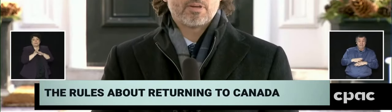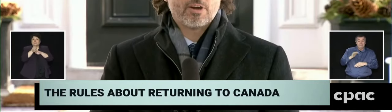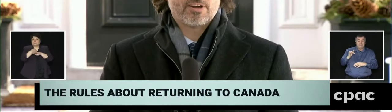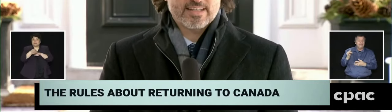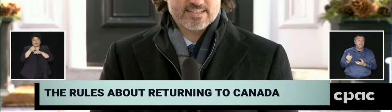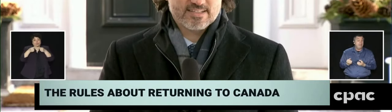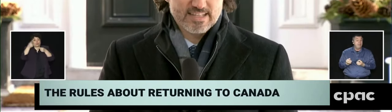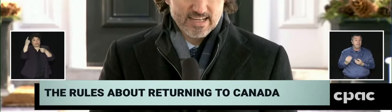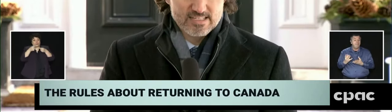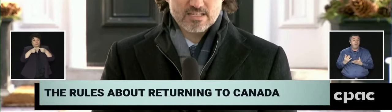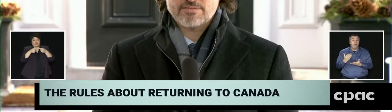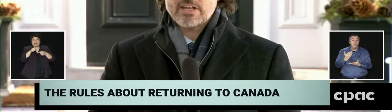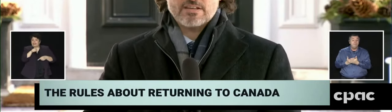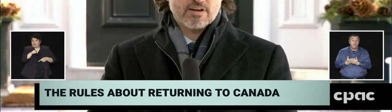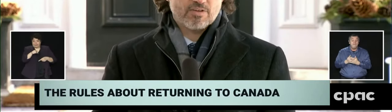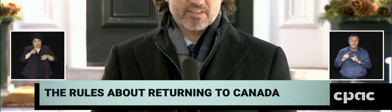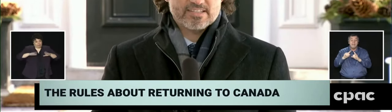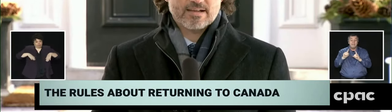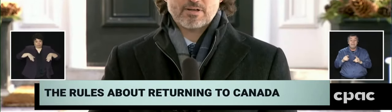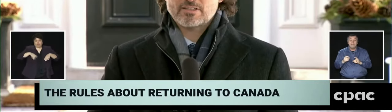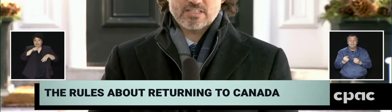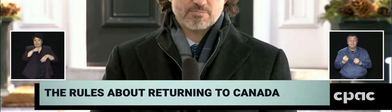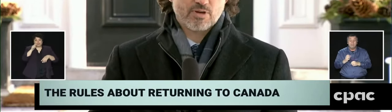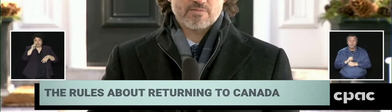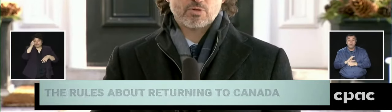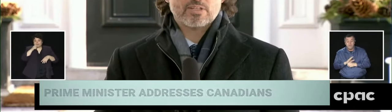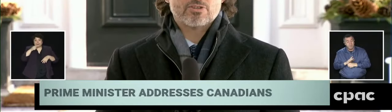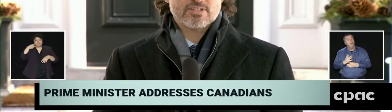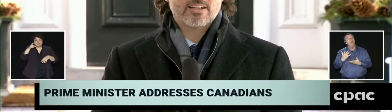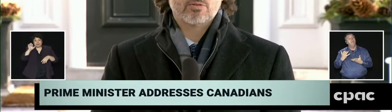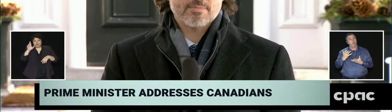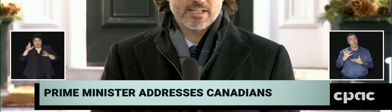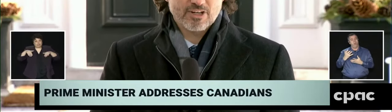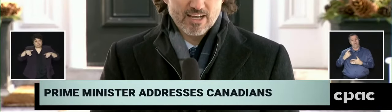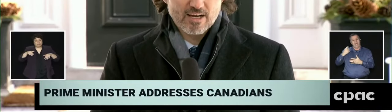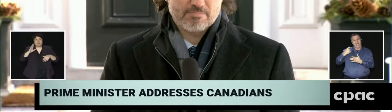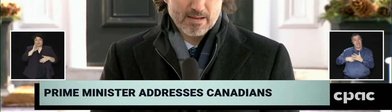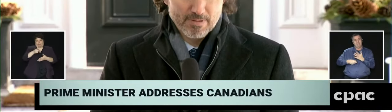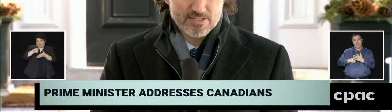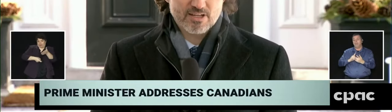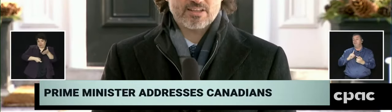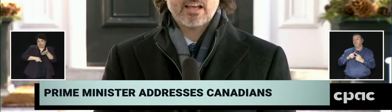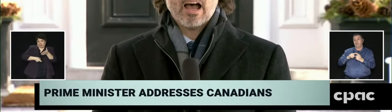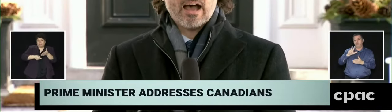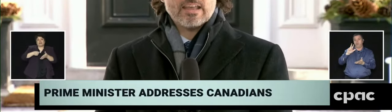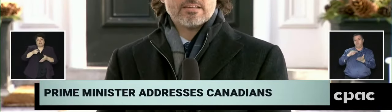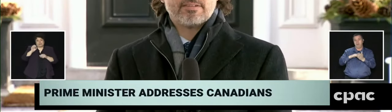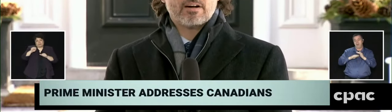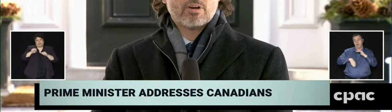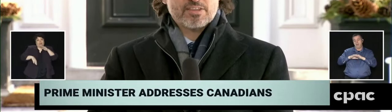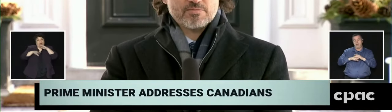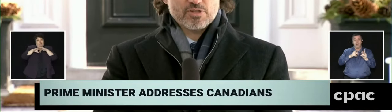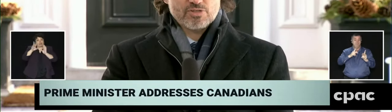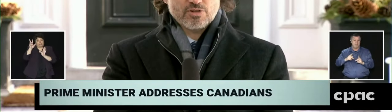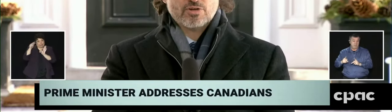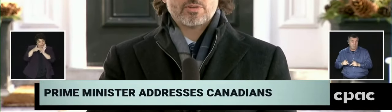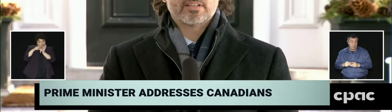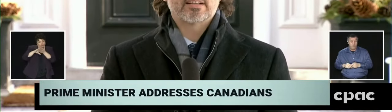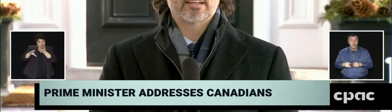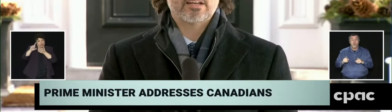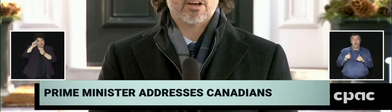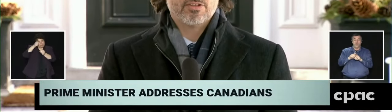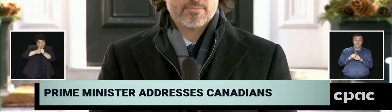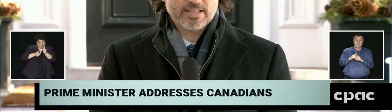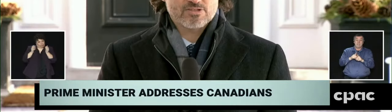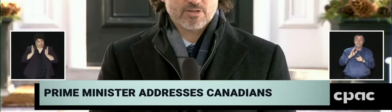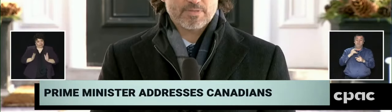n'ont pas un test négatif, il va y avoir des amendes qui pourraient monter jusqu'à 3 000 $ par personne. Il va y avoir des mesures qu'on est